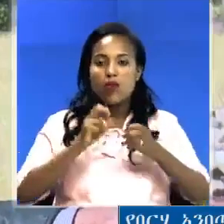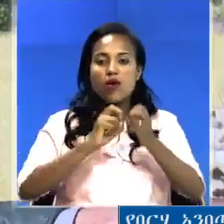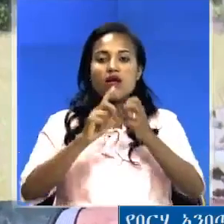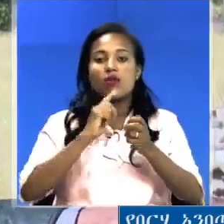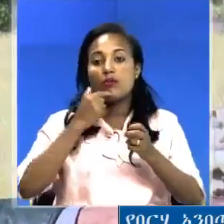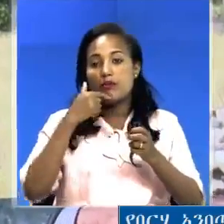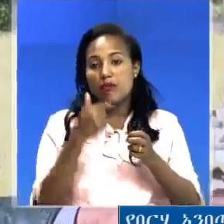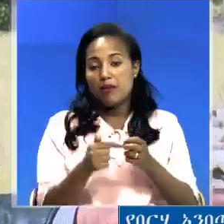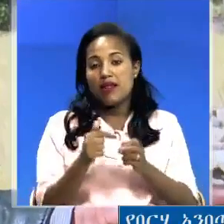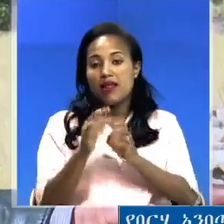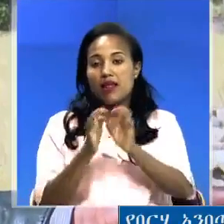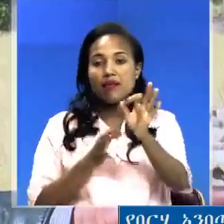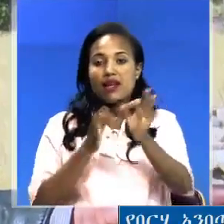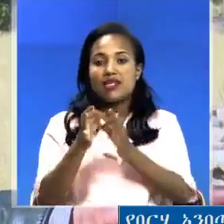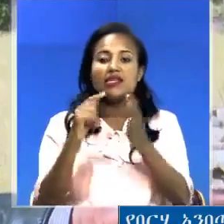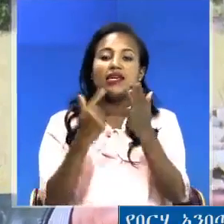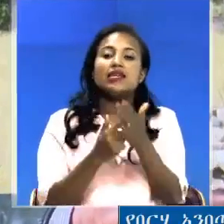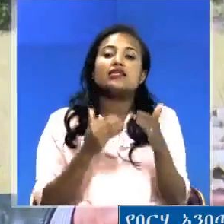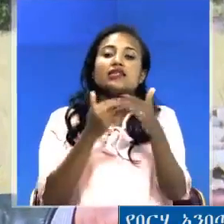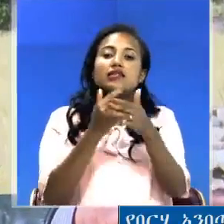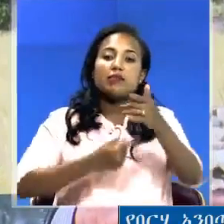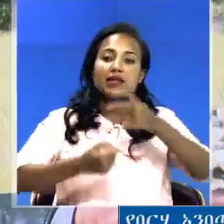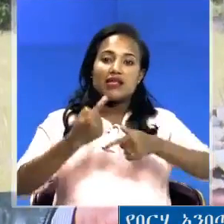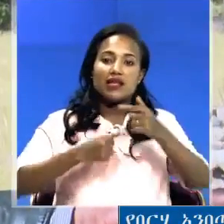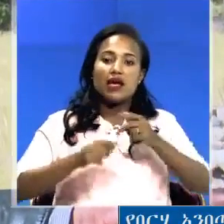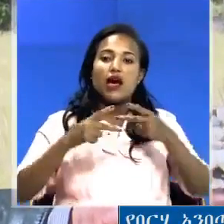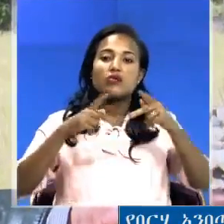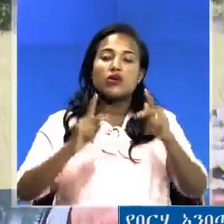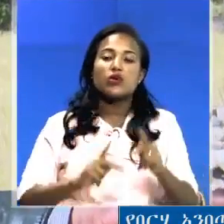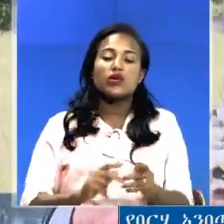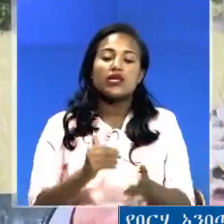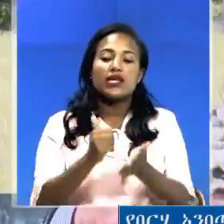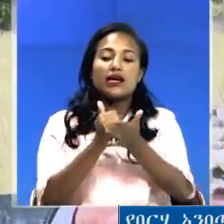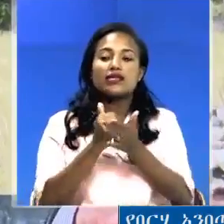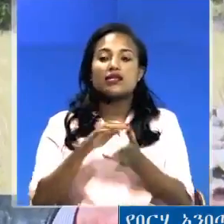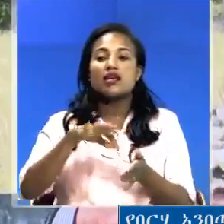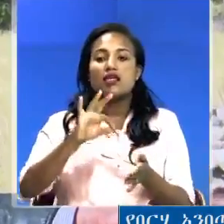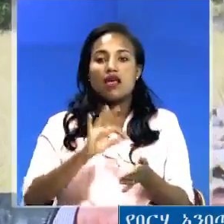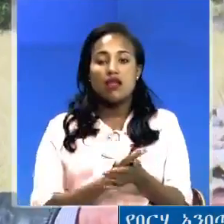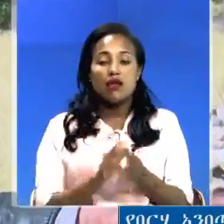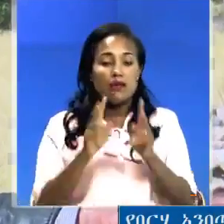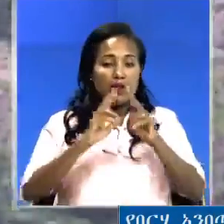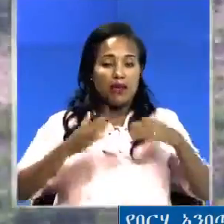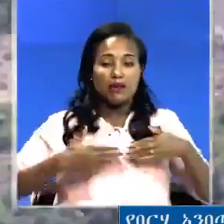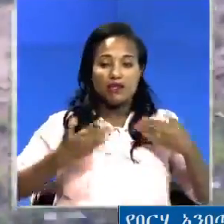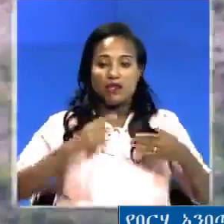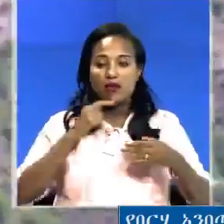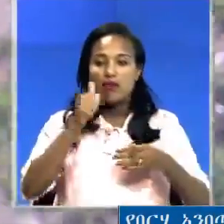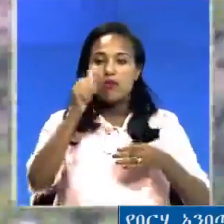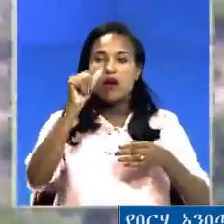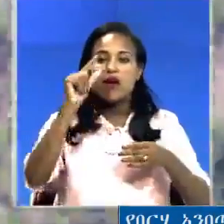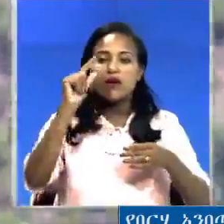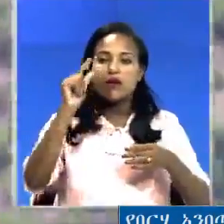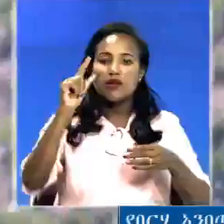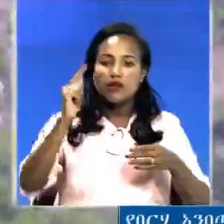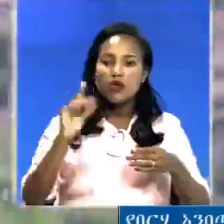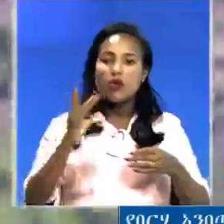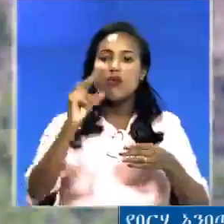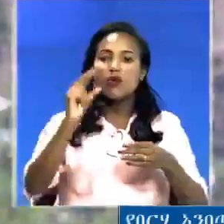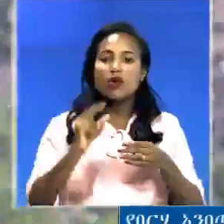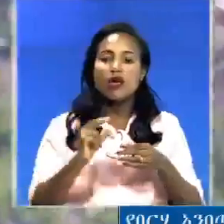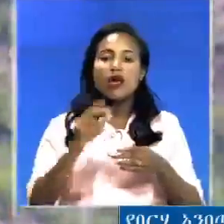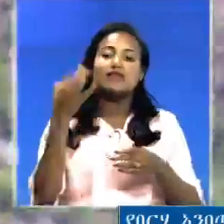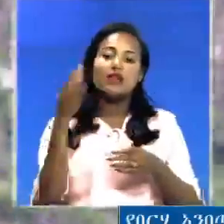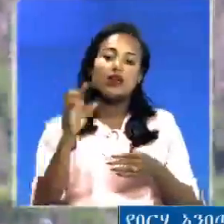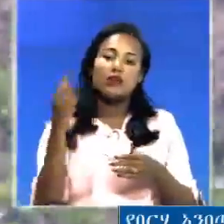ለመግለጽ እዚ ድረስ መተን አርሶ አደሩን እያገዝን እንገኛለን። በጣም ደስተኛ ነኝ። ባንኮበር ወረዳ ከሚገኙ 19 ቀበሌዎች መካከል